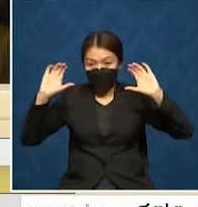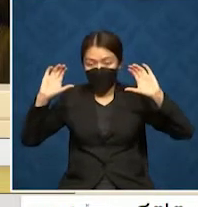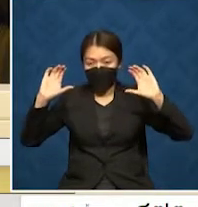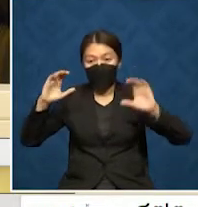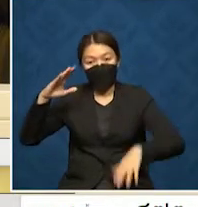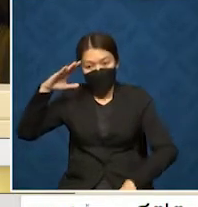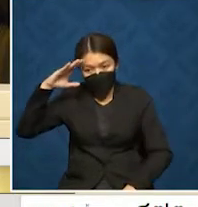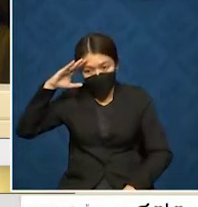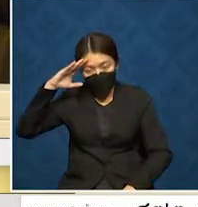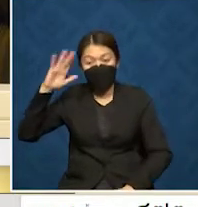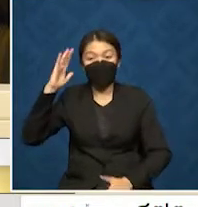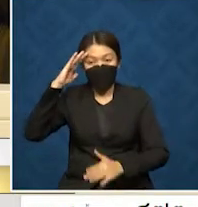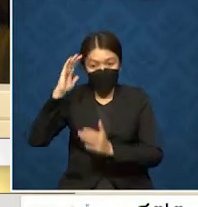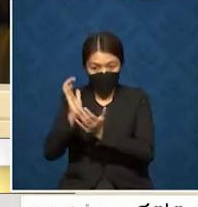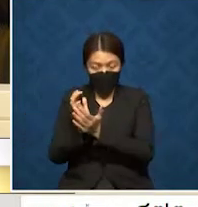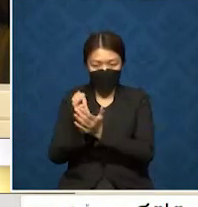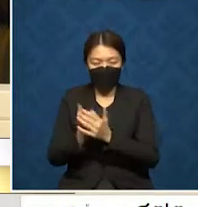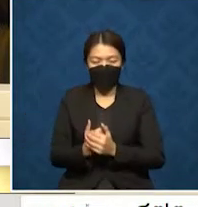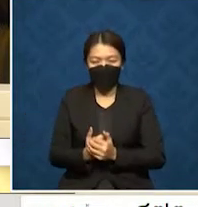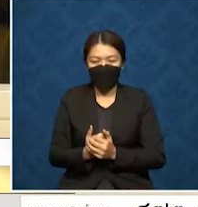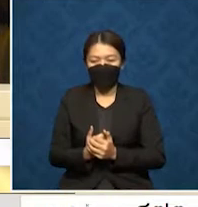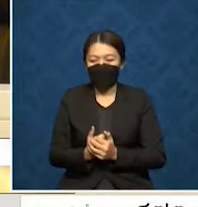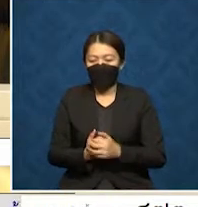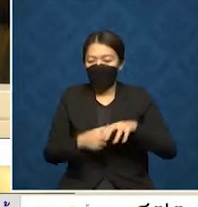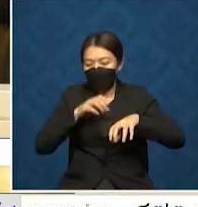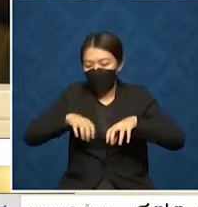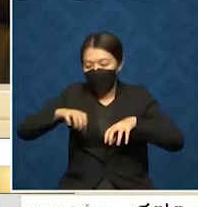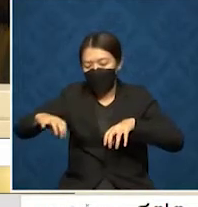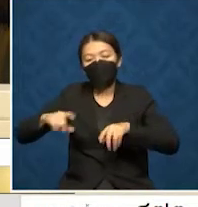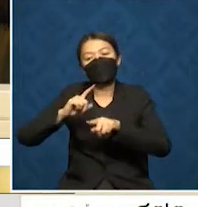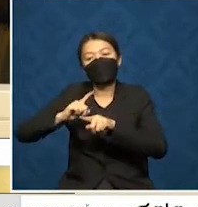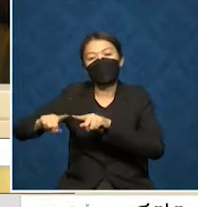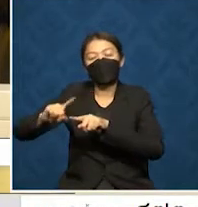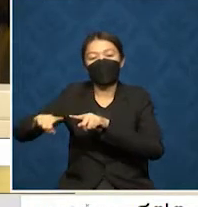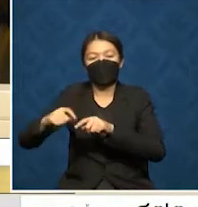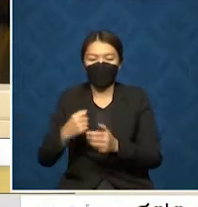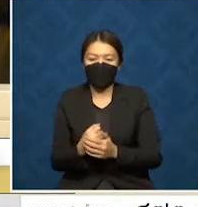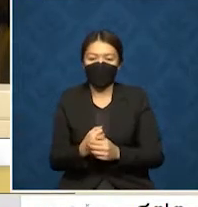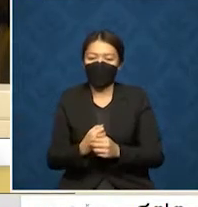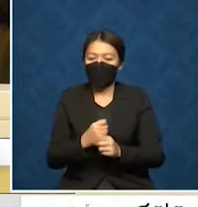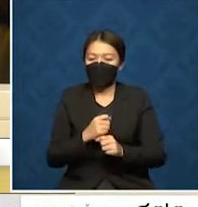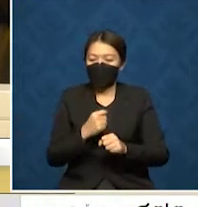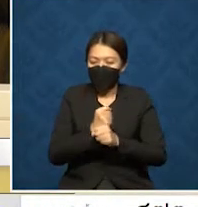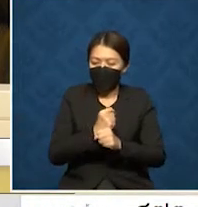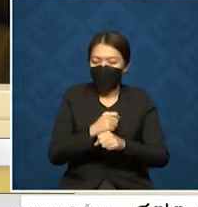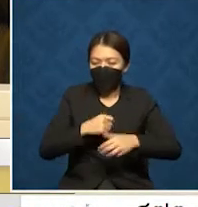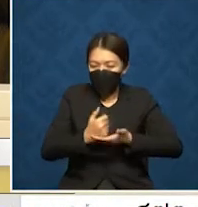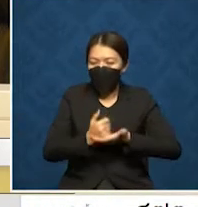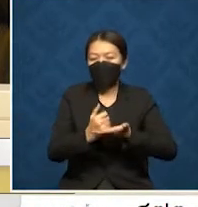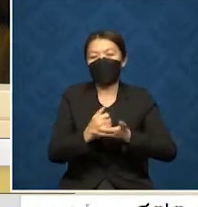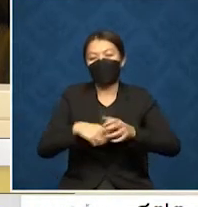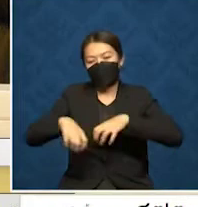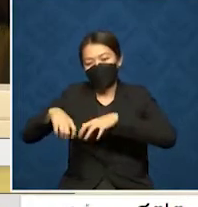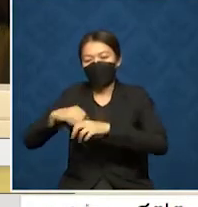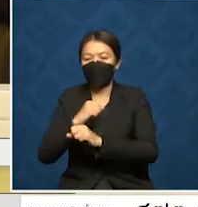ทหารตำรวจหน่วยงานอื่นๆที่ดำเนินการในการป้องกัน